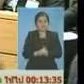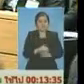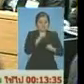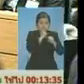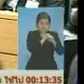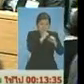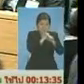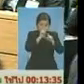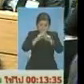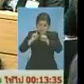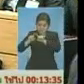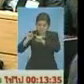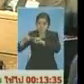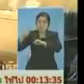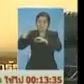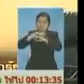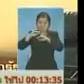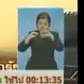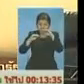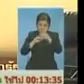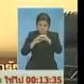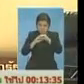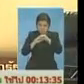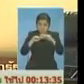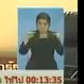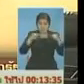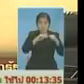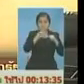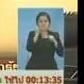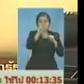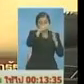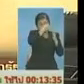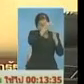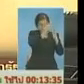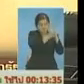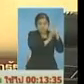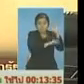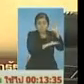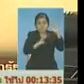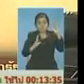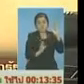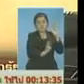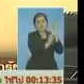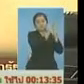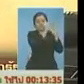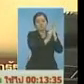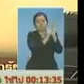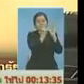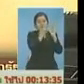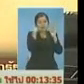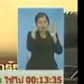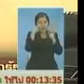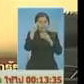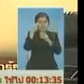จที่เปลี่ยนแปลงโครงการจากรายภาคมาเป็นภาคเดียวได้อยู่ที่นายสุเทพเสกสุ